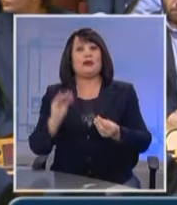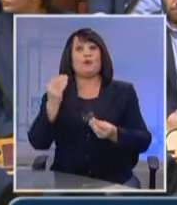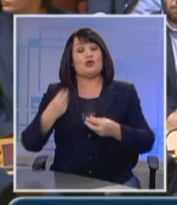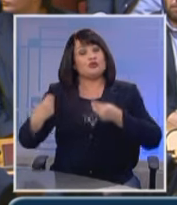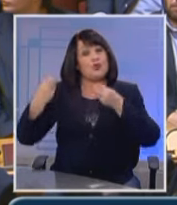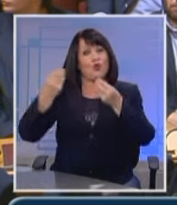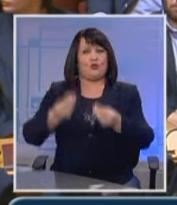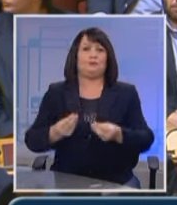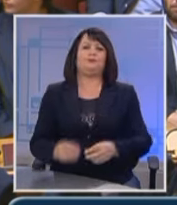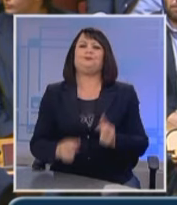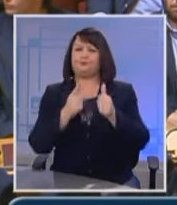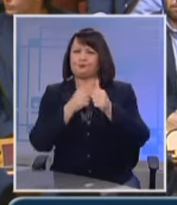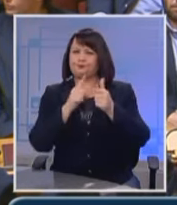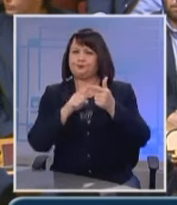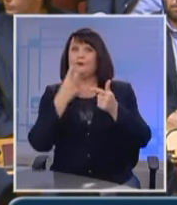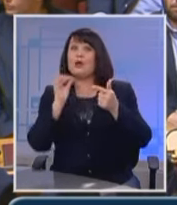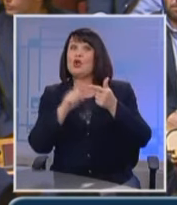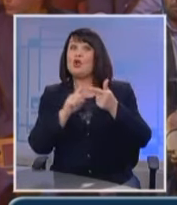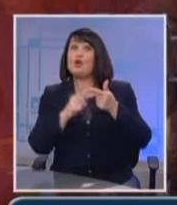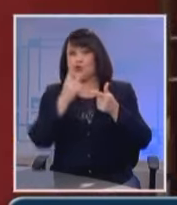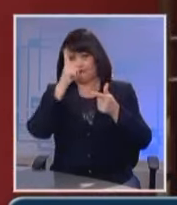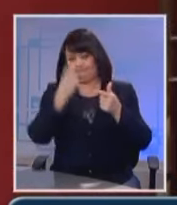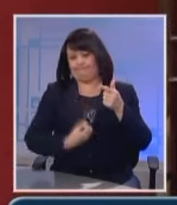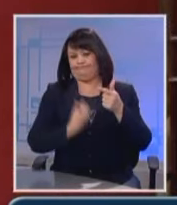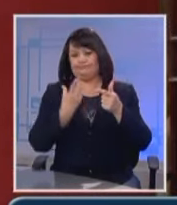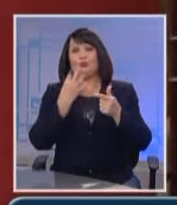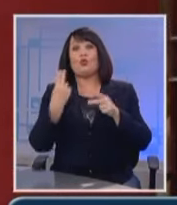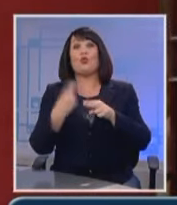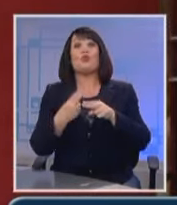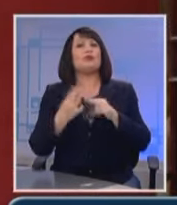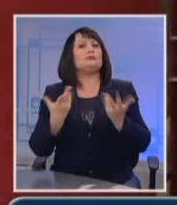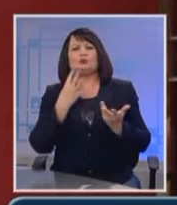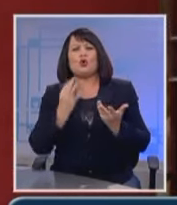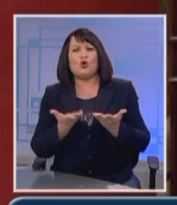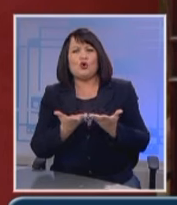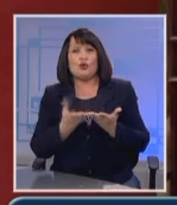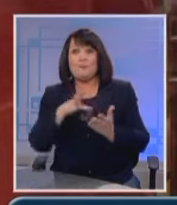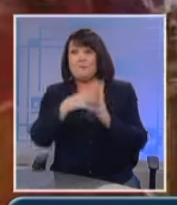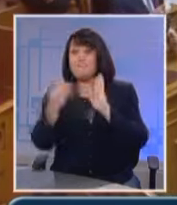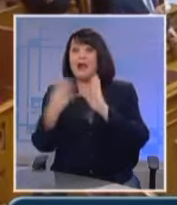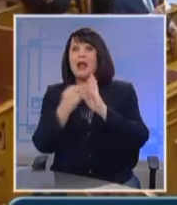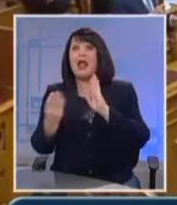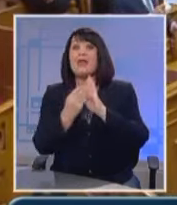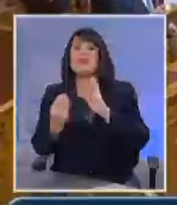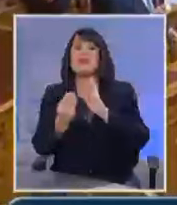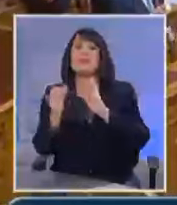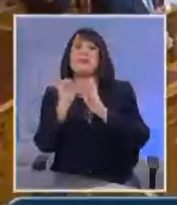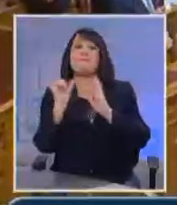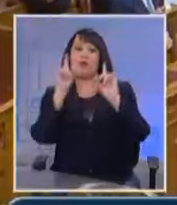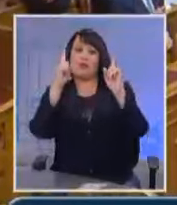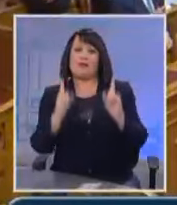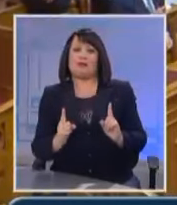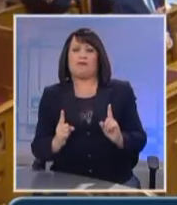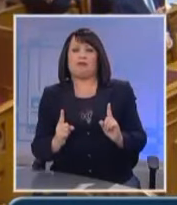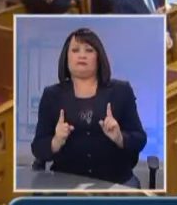Ο δεύτερος λόγος που είμαστε περήφανοι είναι και πιο σημαντικός. Είναι για το παράδειγμα και υπόδειγμα που προσφέρατε σε όλους